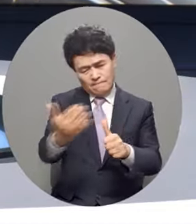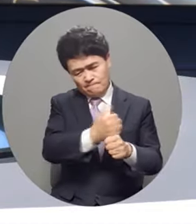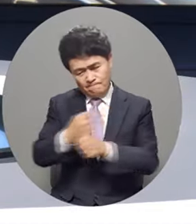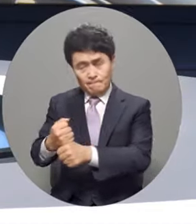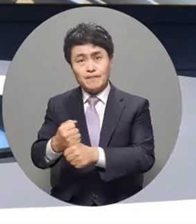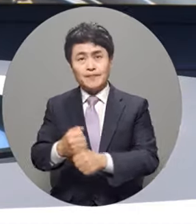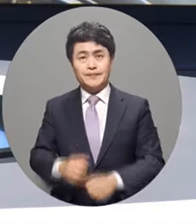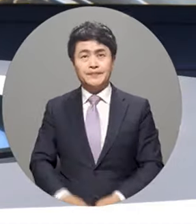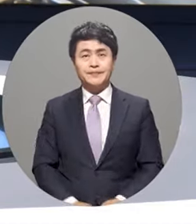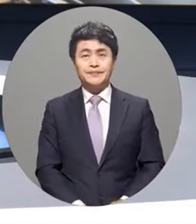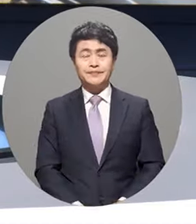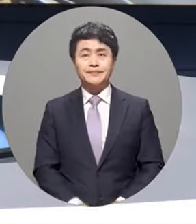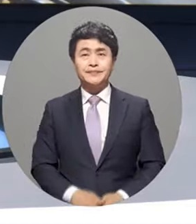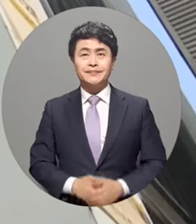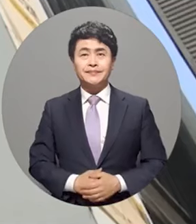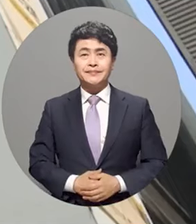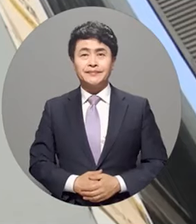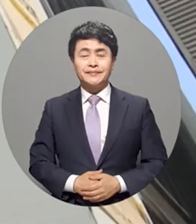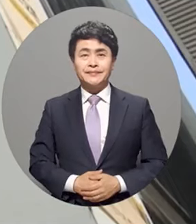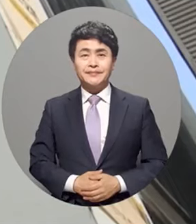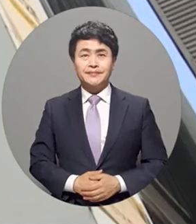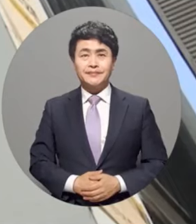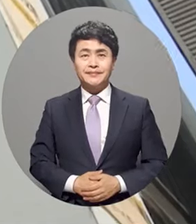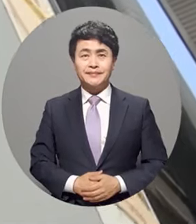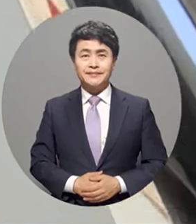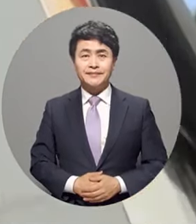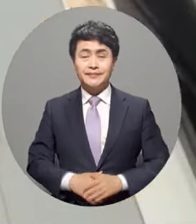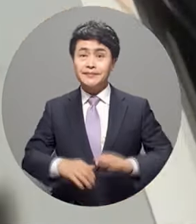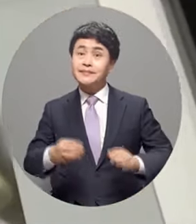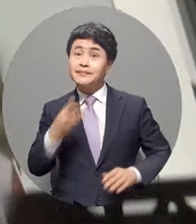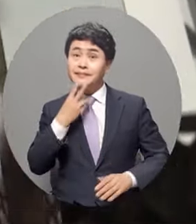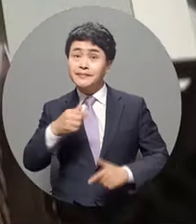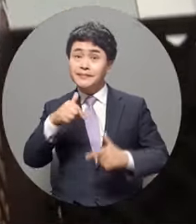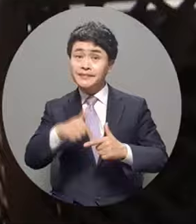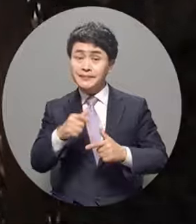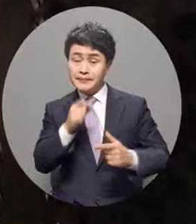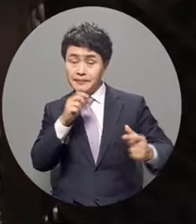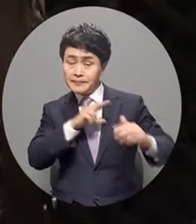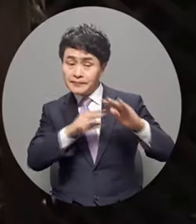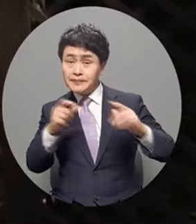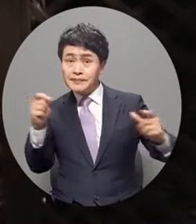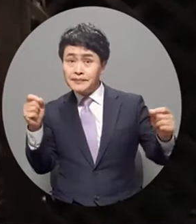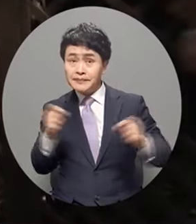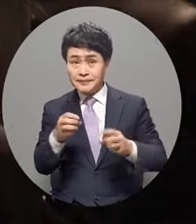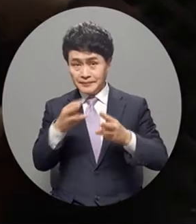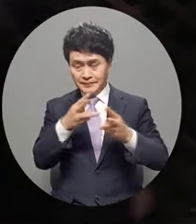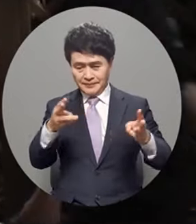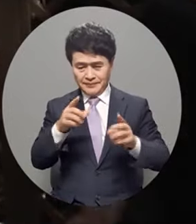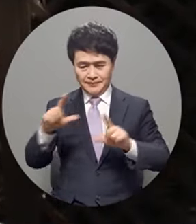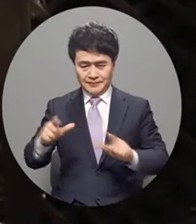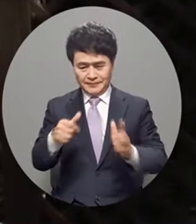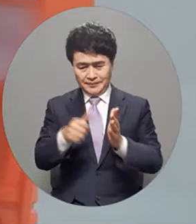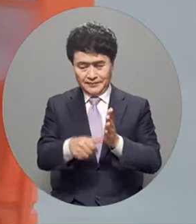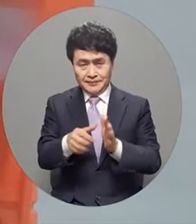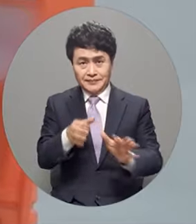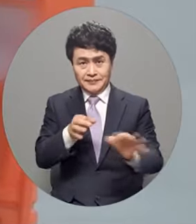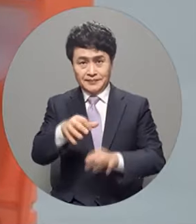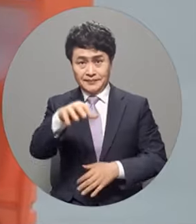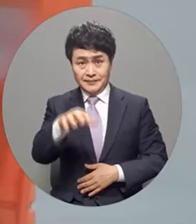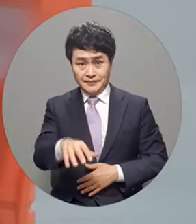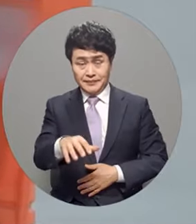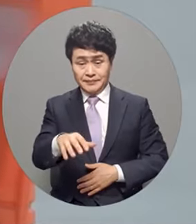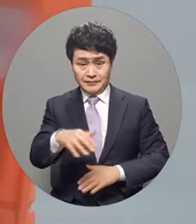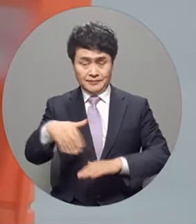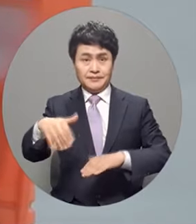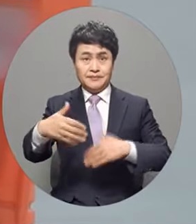기자의 보도입니다 서울 강남역 인근에 있는 3층 규모의 생활용품 매장입니다 매장